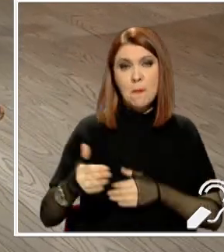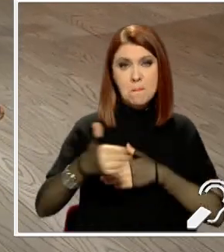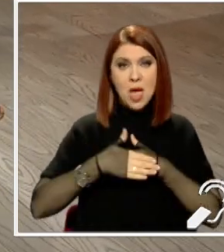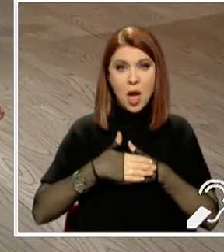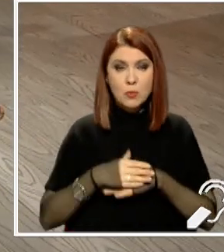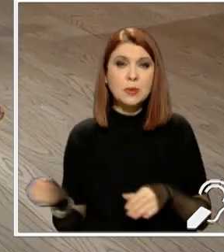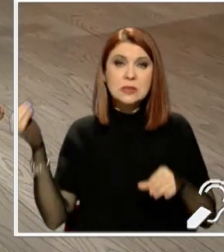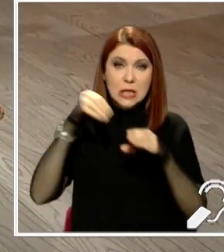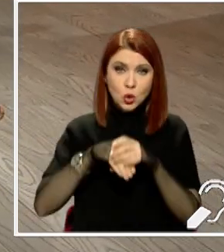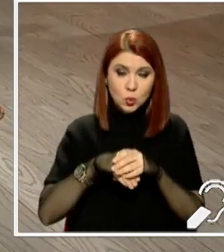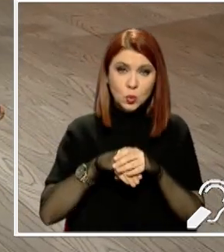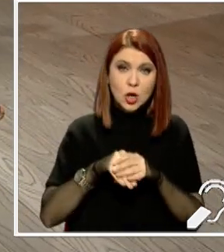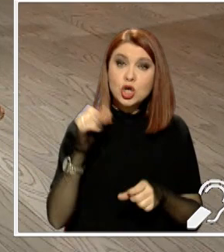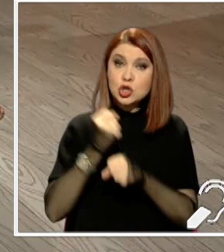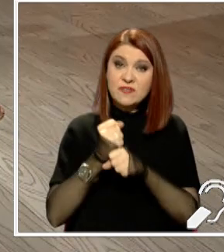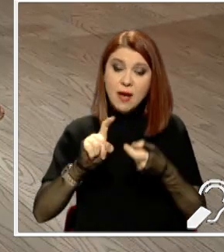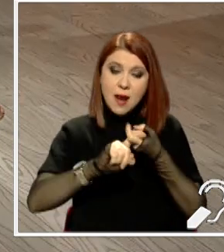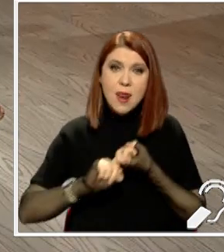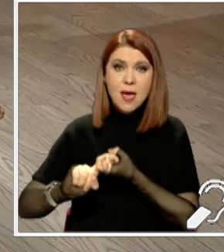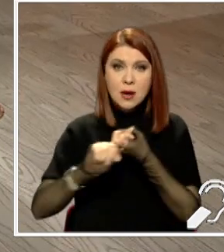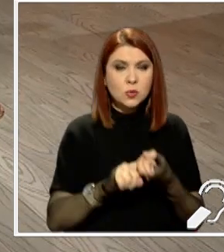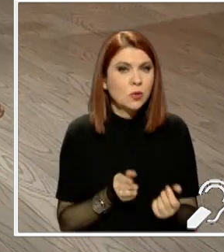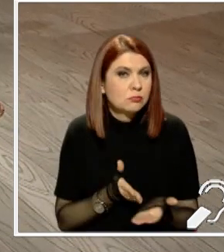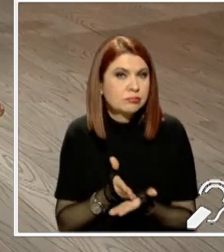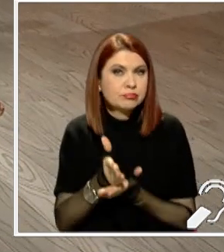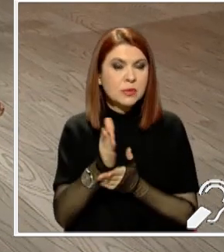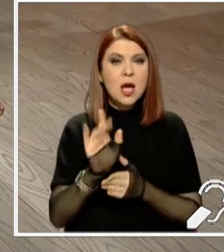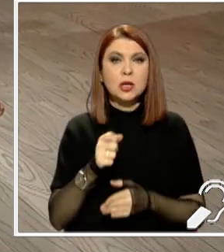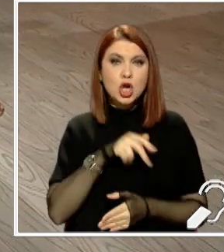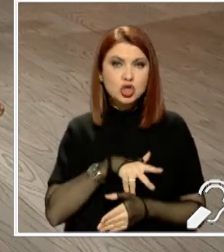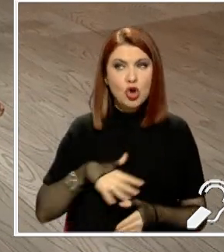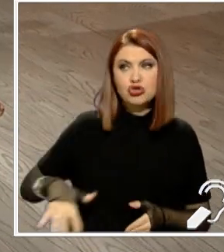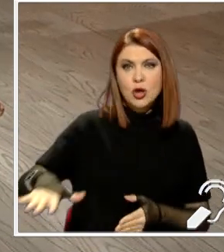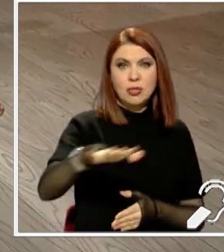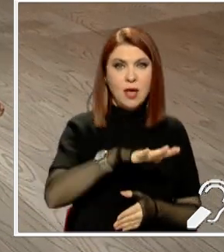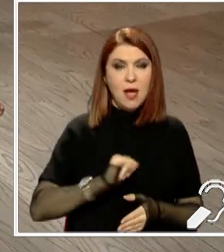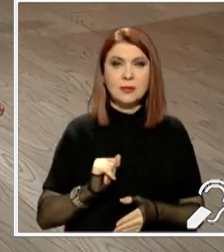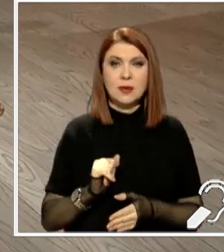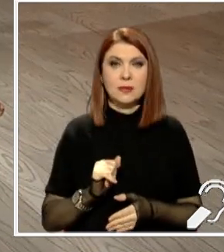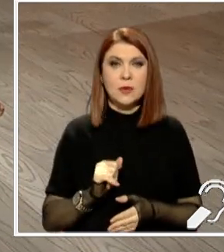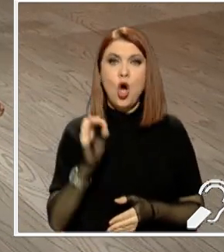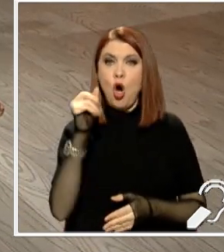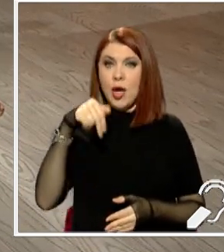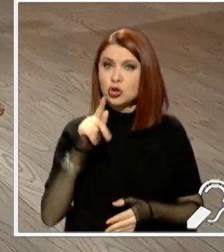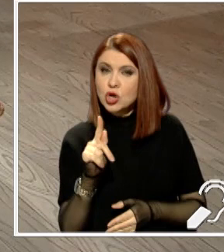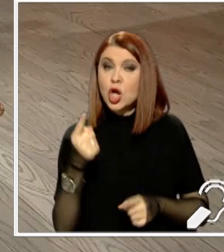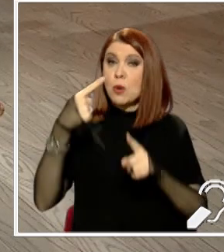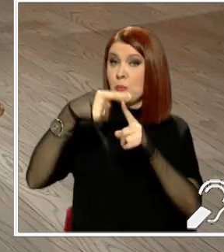să introducă și să creeze legături durabile între societatea civilă de ONG-uri